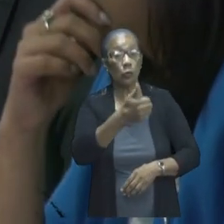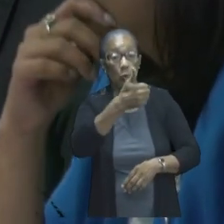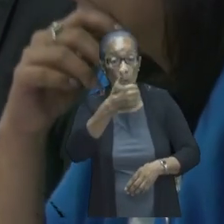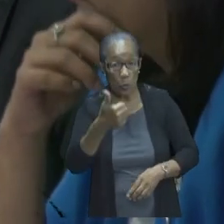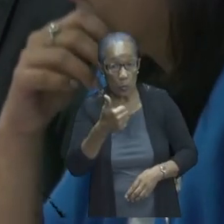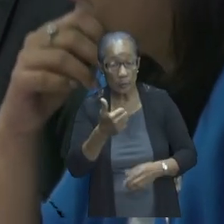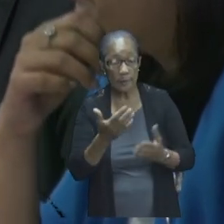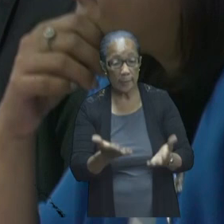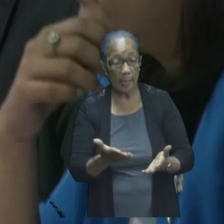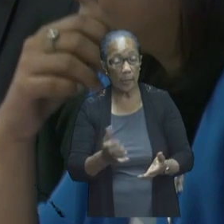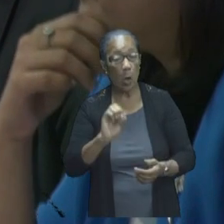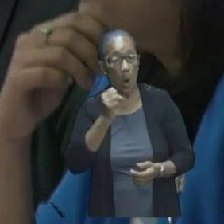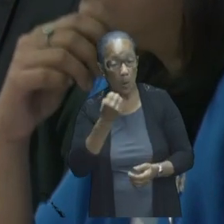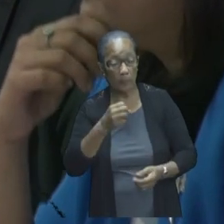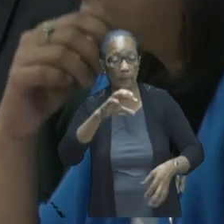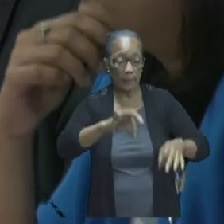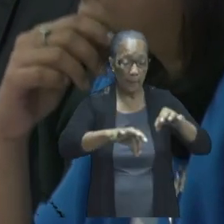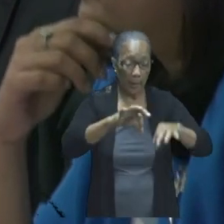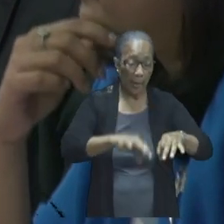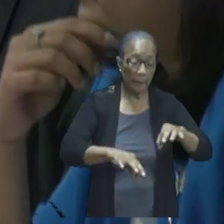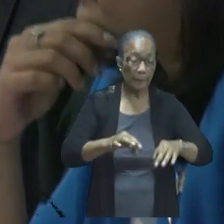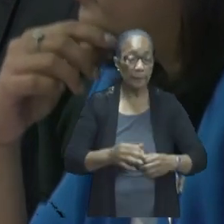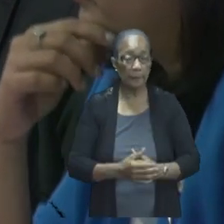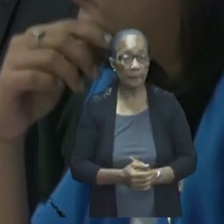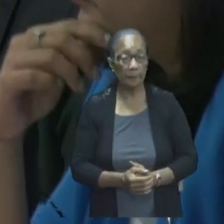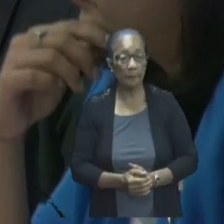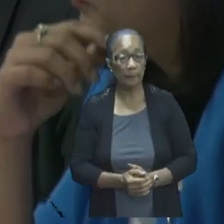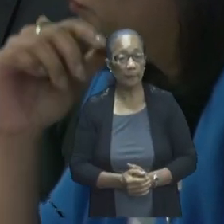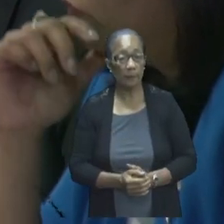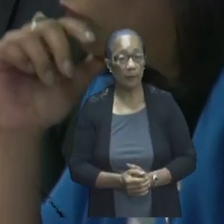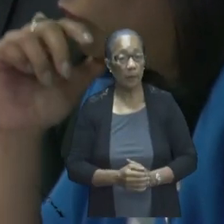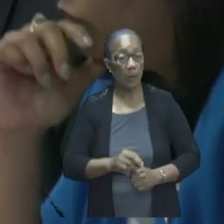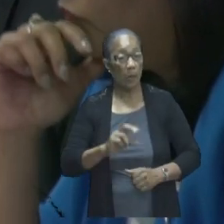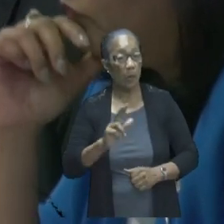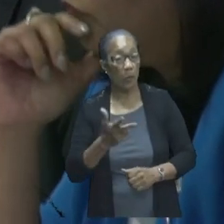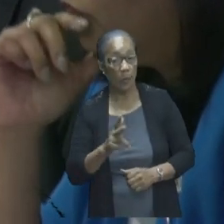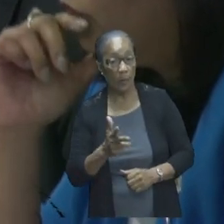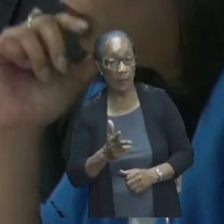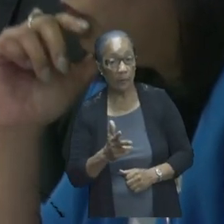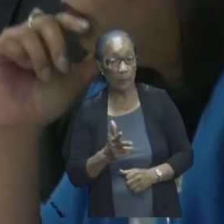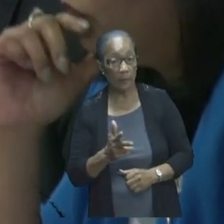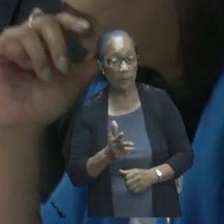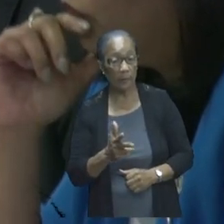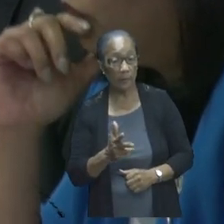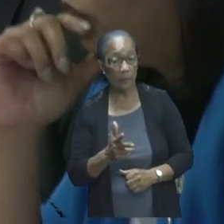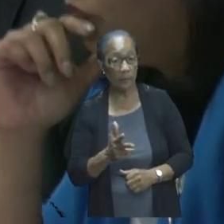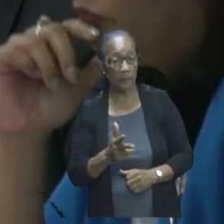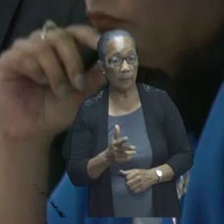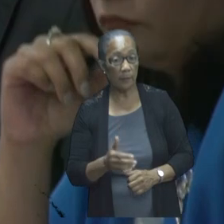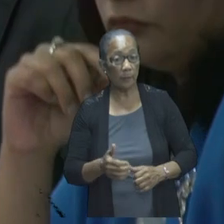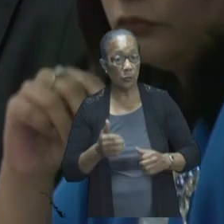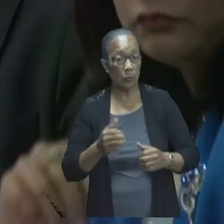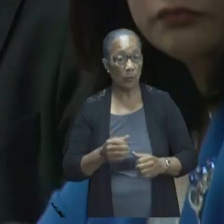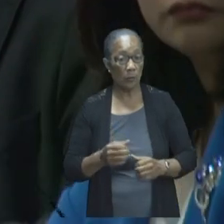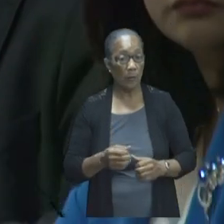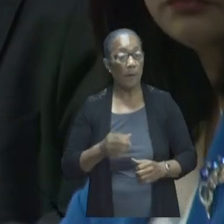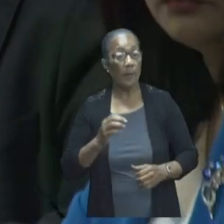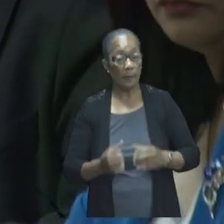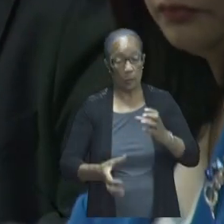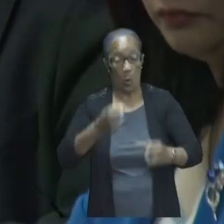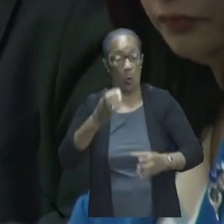met tim te wierden hebt gy en welke niet gepaard moet gaan met zware ontbossing in want in de heb je weer andere